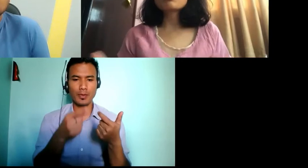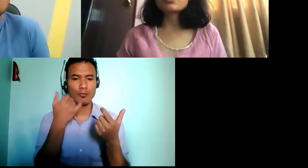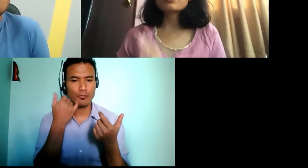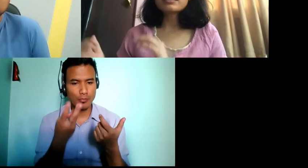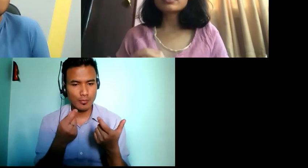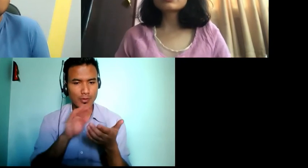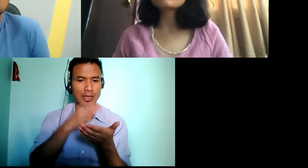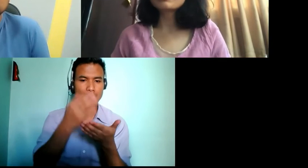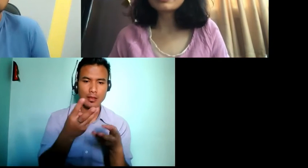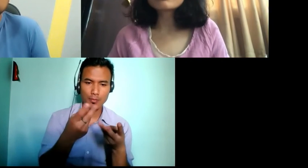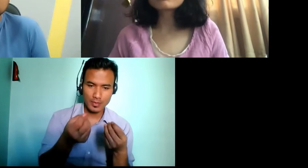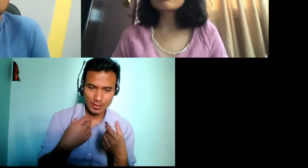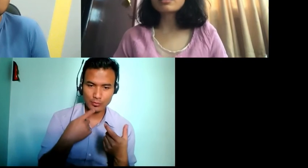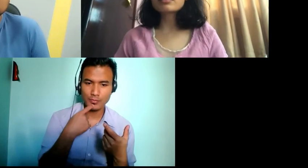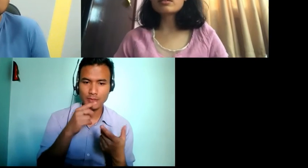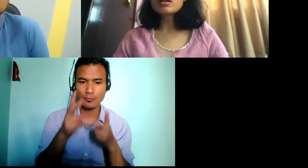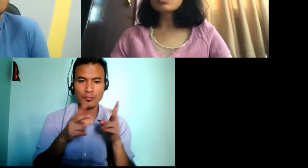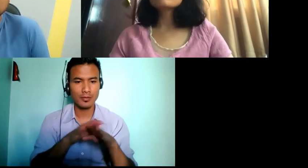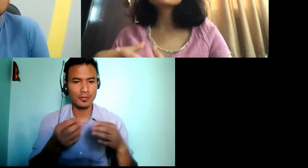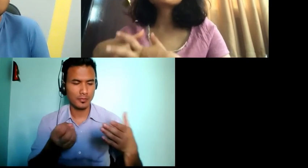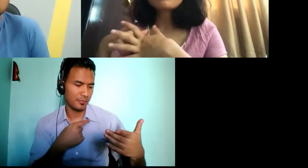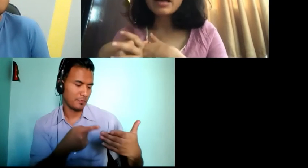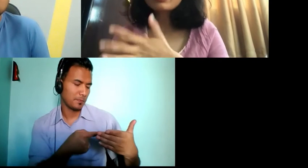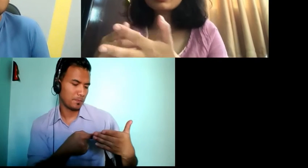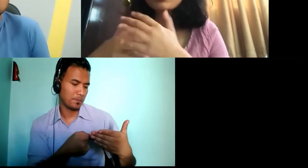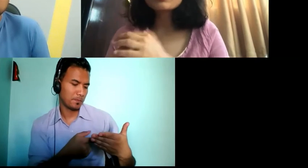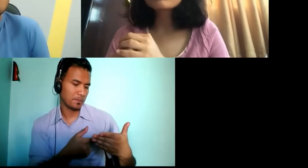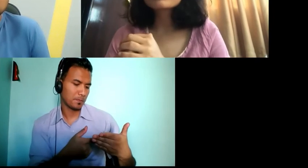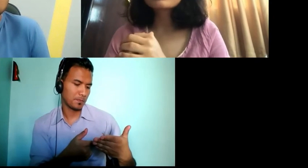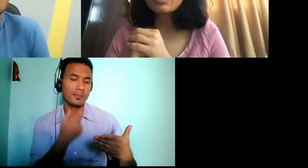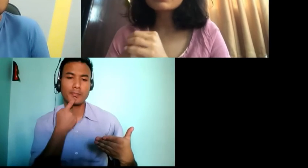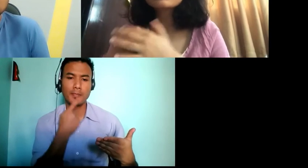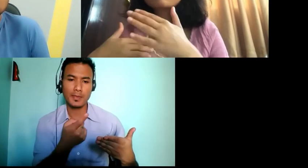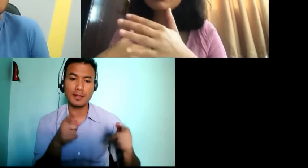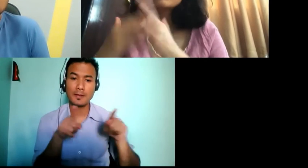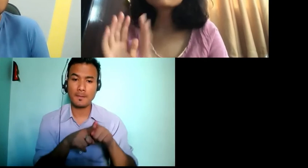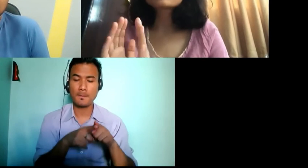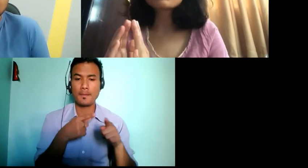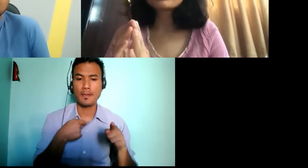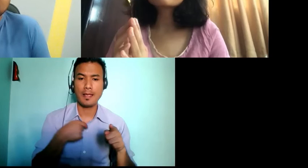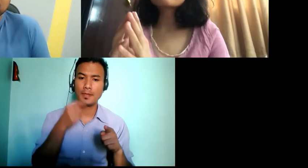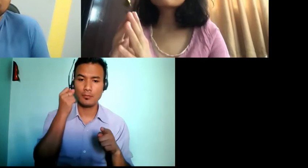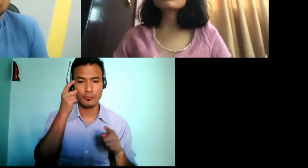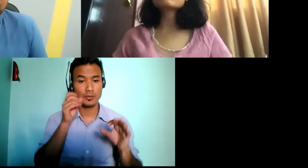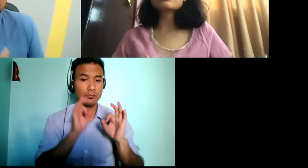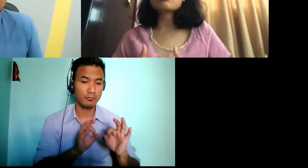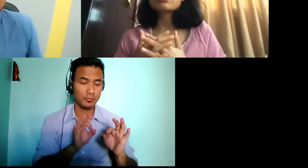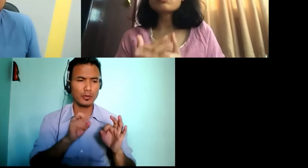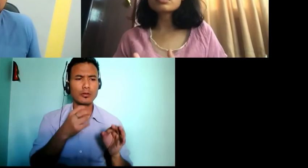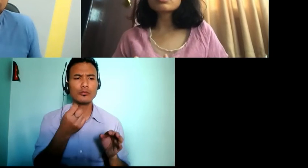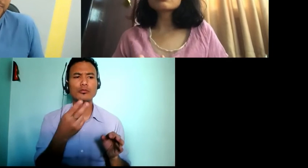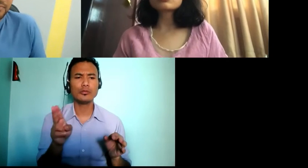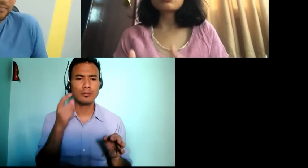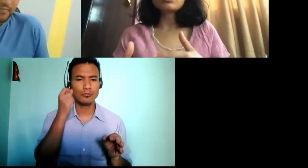अकाउन्ट नम्बर्सहरू राखिदिनुहोस् भन्ने खाले कुराहरू आएको थियो। अब त्यो त अब तपाईँले भन्नुभएको जस्तै हामीलाई त हामीले त बुझ्छौँ होइन, तर अब कतिजना